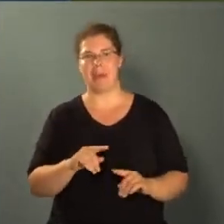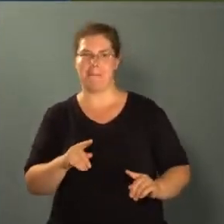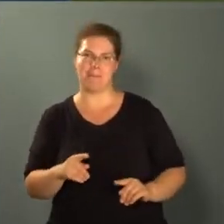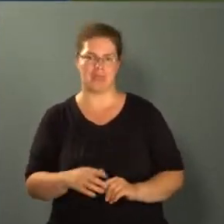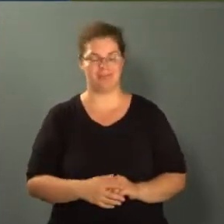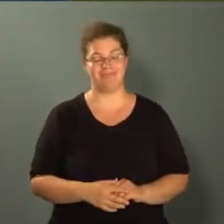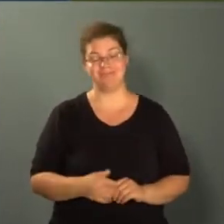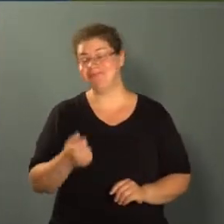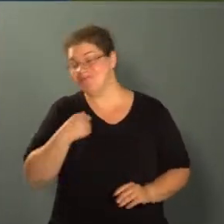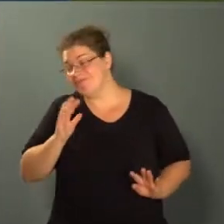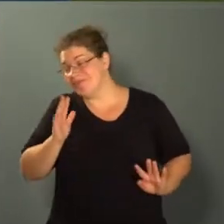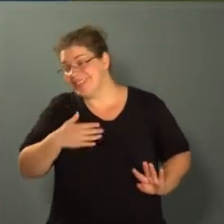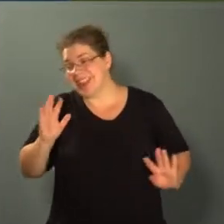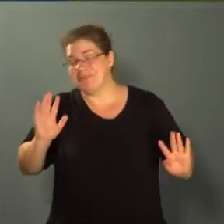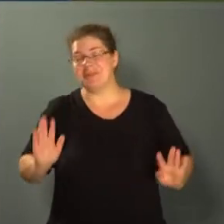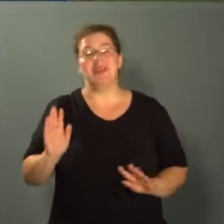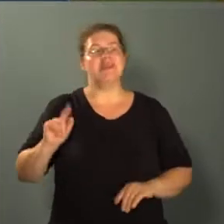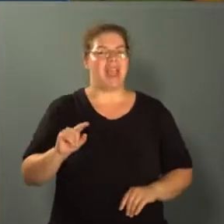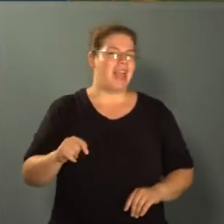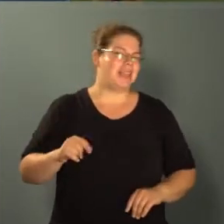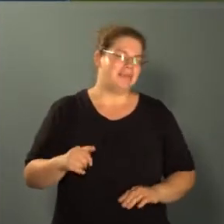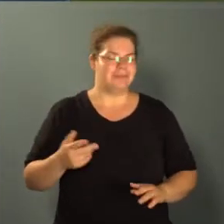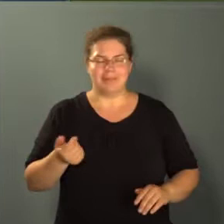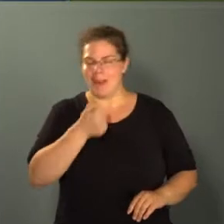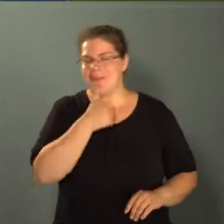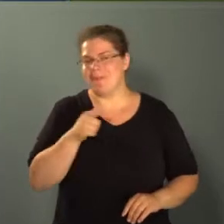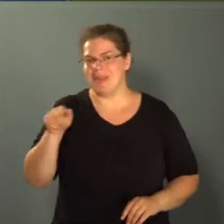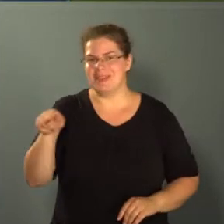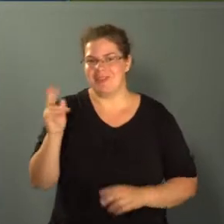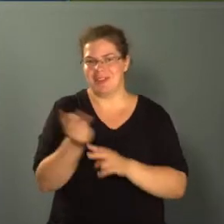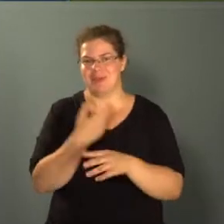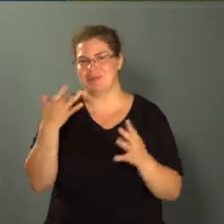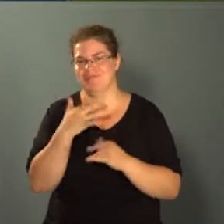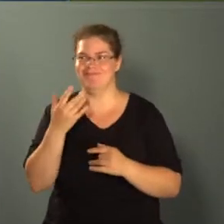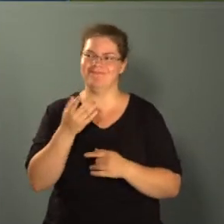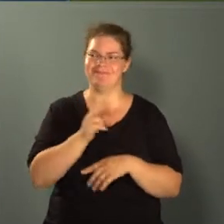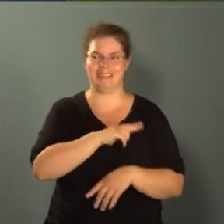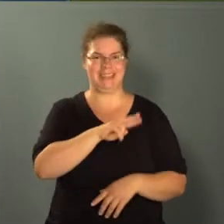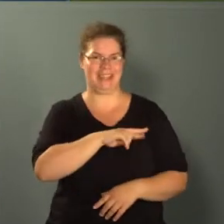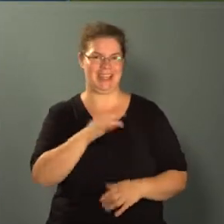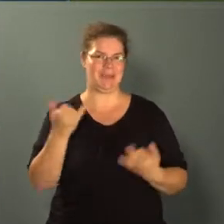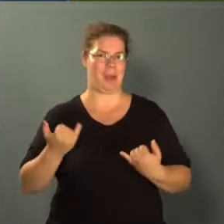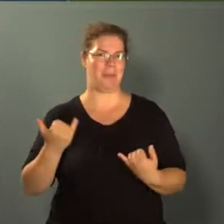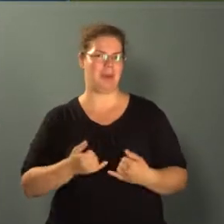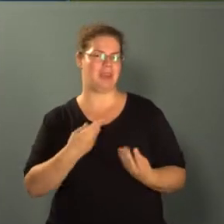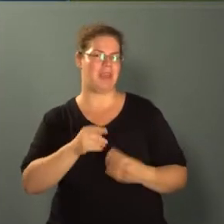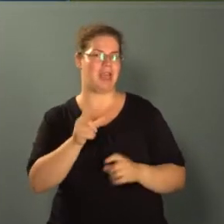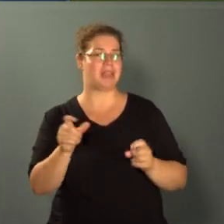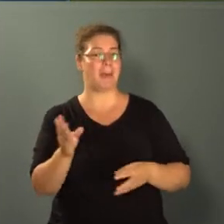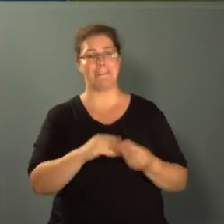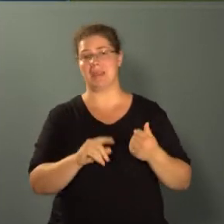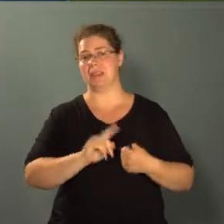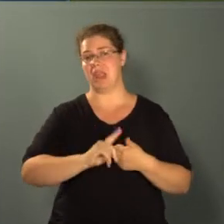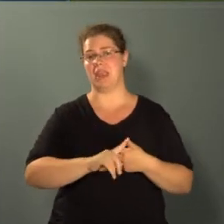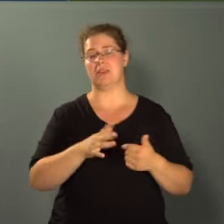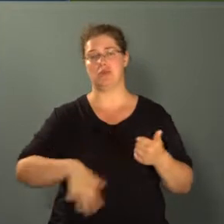más? Hát azt nem tudom, de egyébként a Petivel szoktunk beszélgetni, hogy irigykedünk a mai játékosokon.